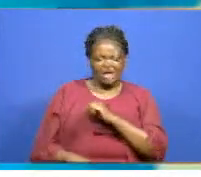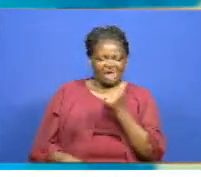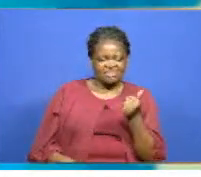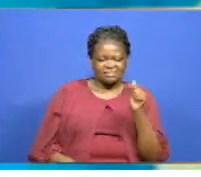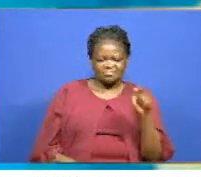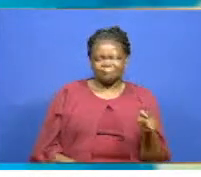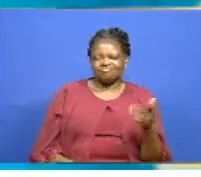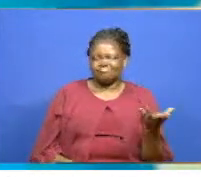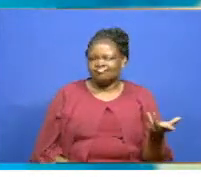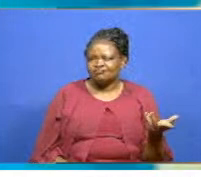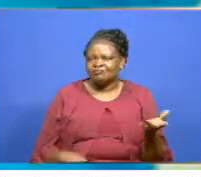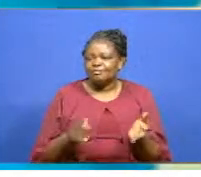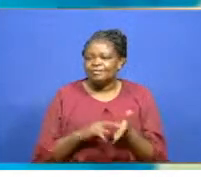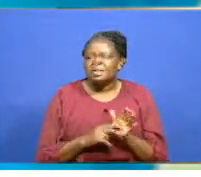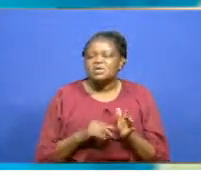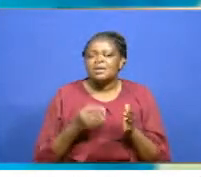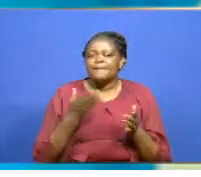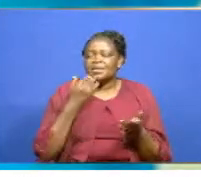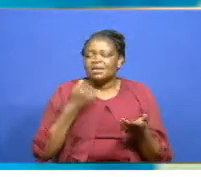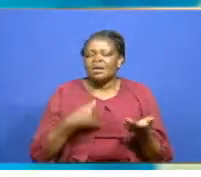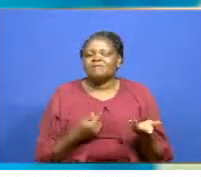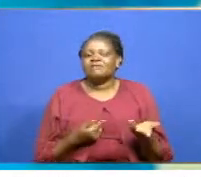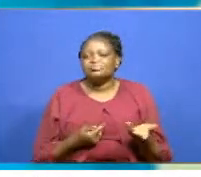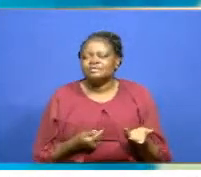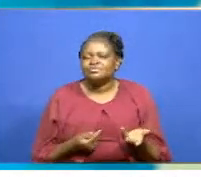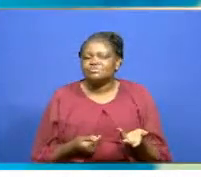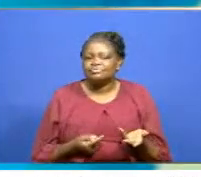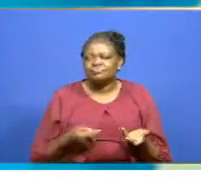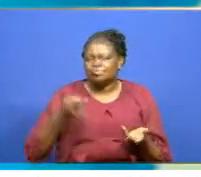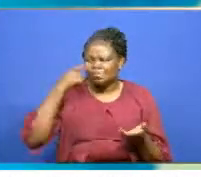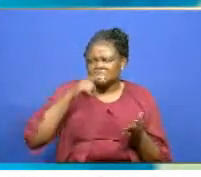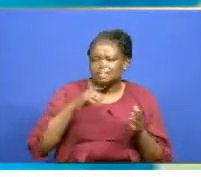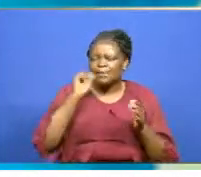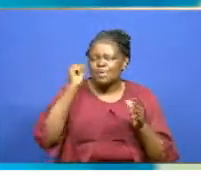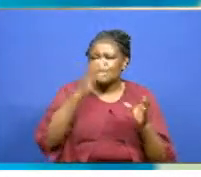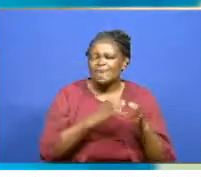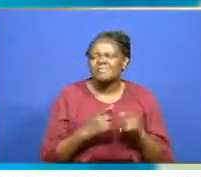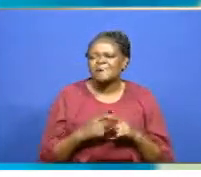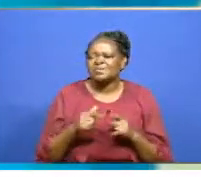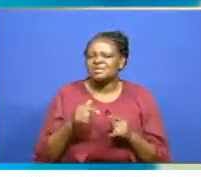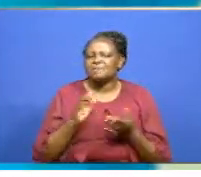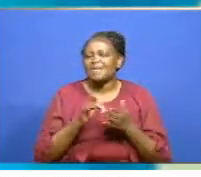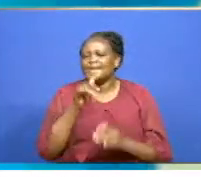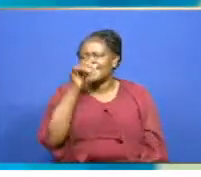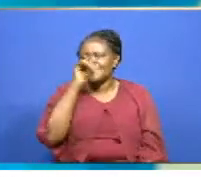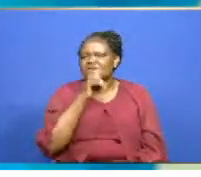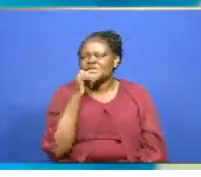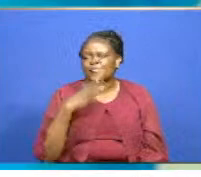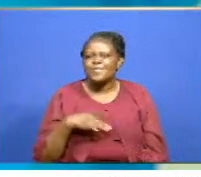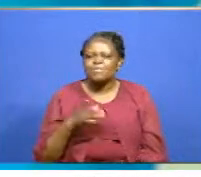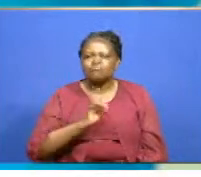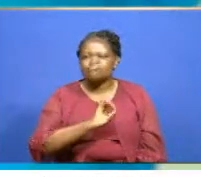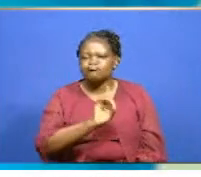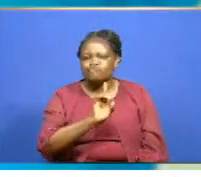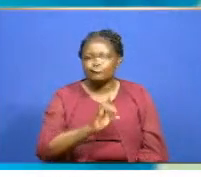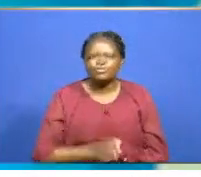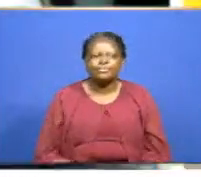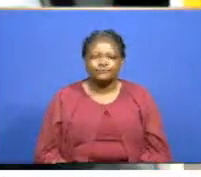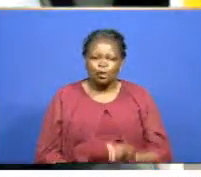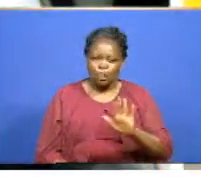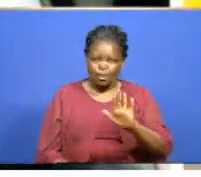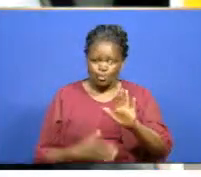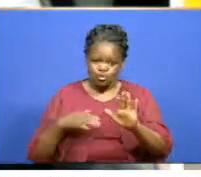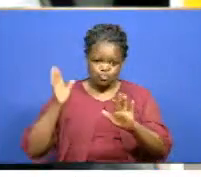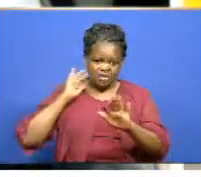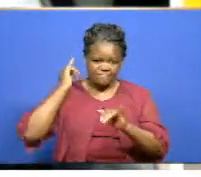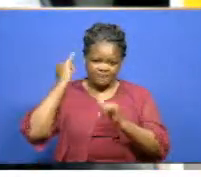so tuweze pia kuweka philosophies kwa political parties so that they are just not private entities za watu. Naam, ningependa kupata kauli yako